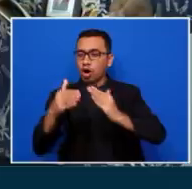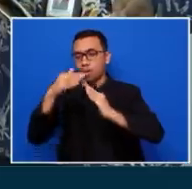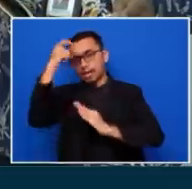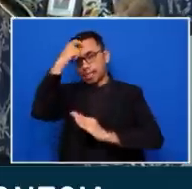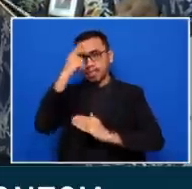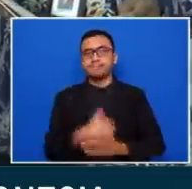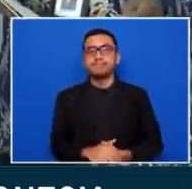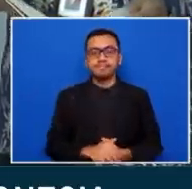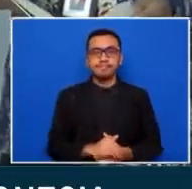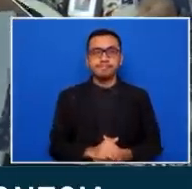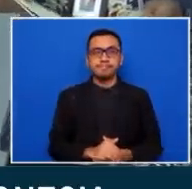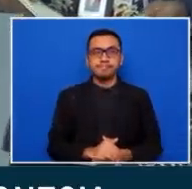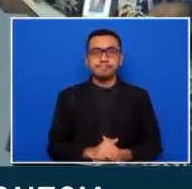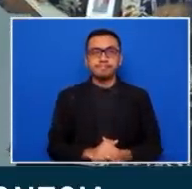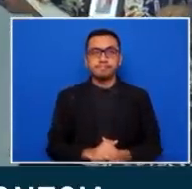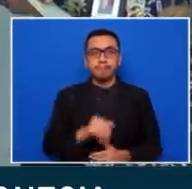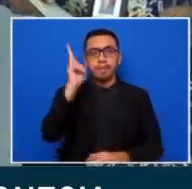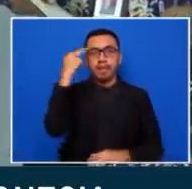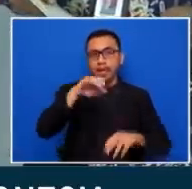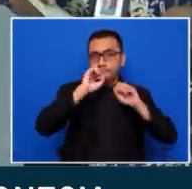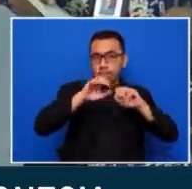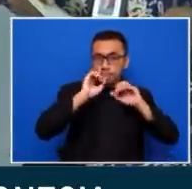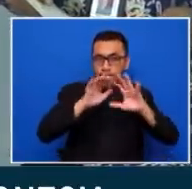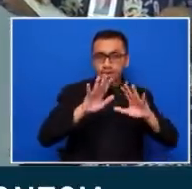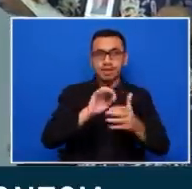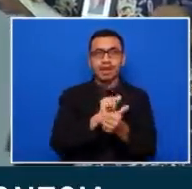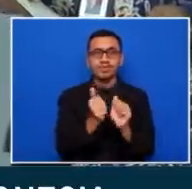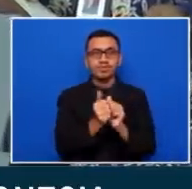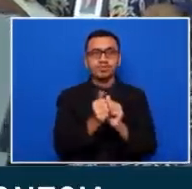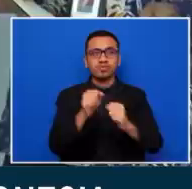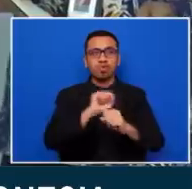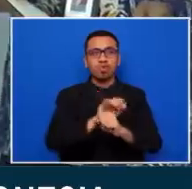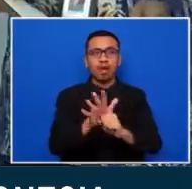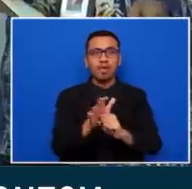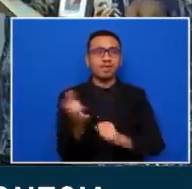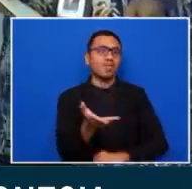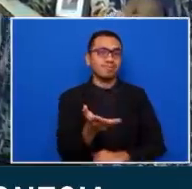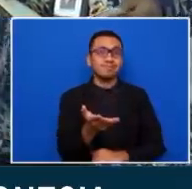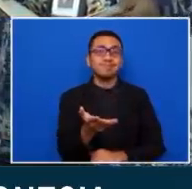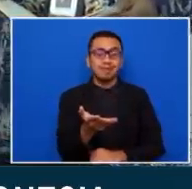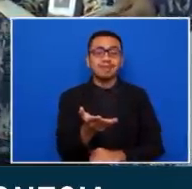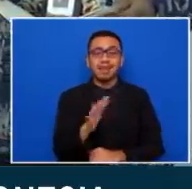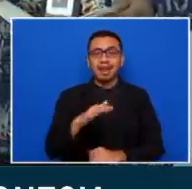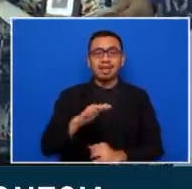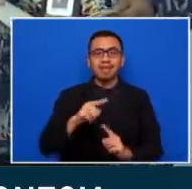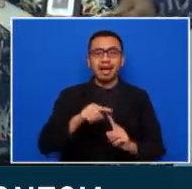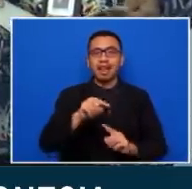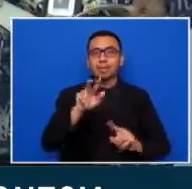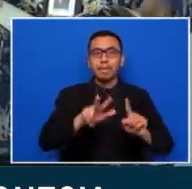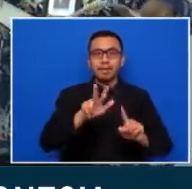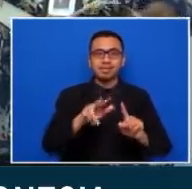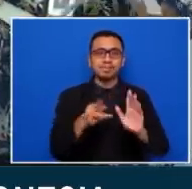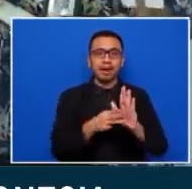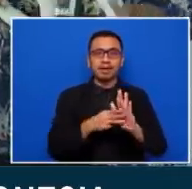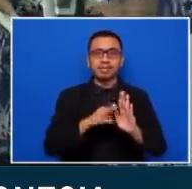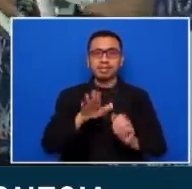Hai pemerintah menghubungkan perkembangan terbaru kasus virus Corona yang terjadi di Indonesia hingga 18 Mar 2012